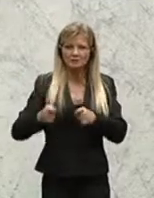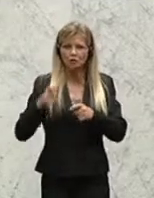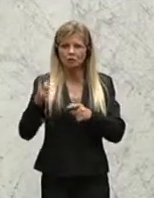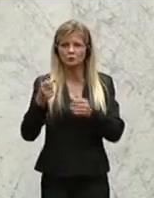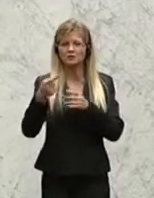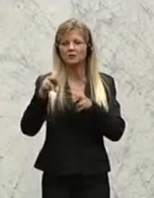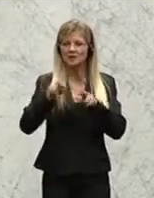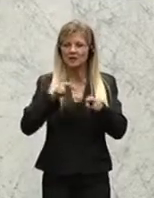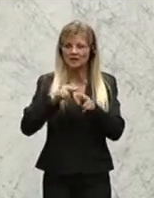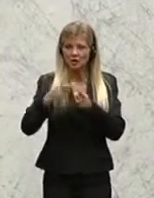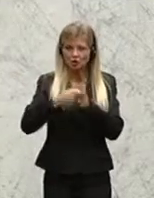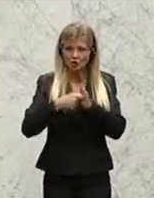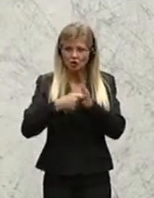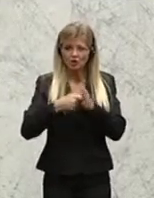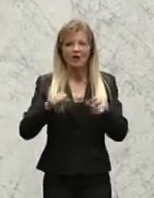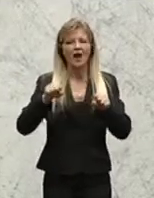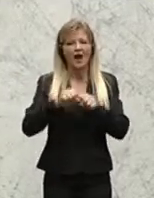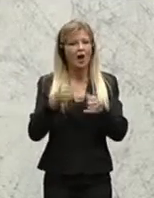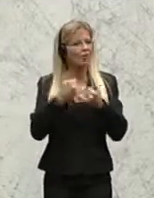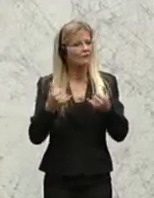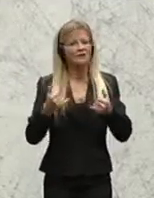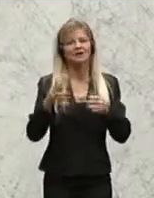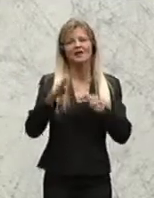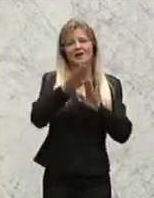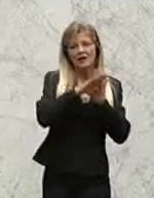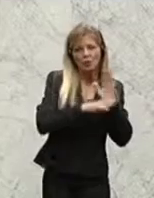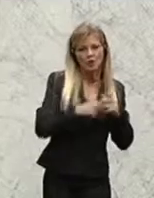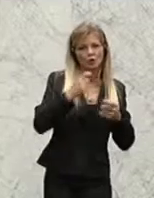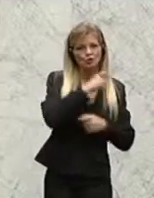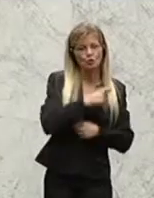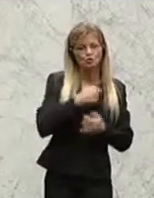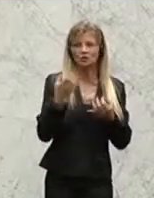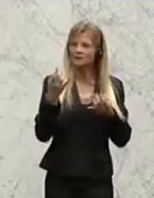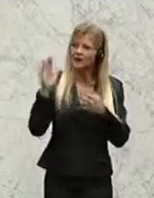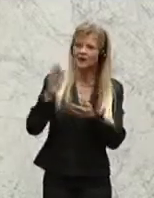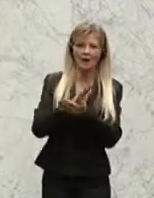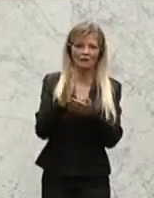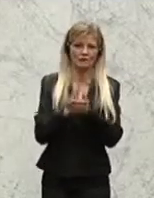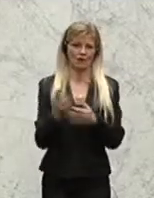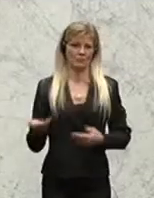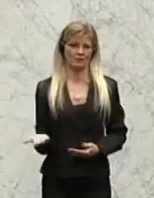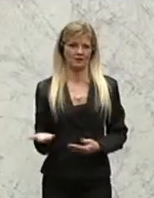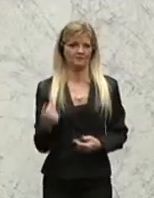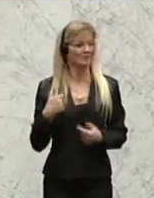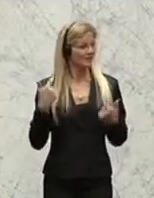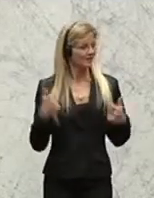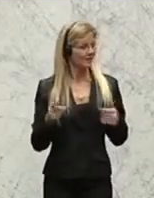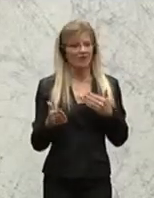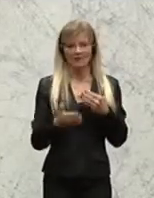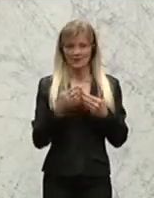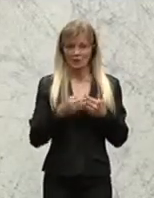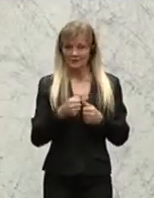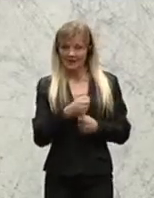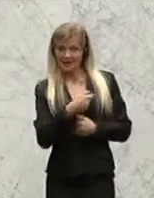auch ein Ausfluss der Aufgaben- und Deregulierungskommission. Und ich darf beispielhaft in einigen